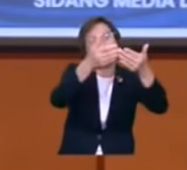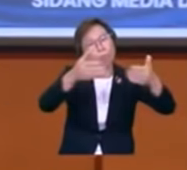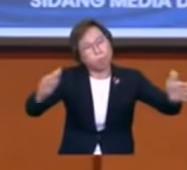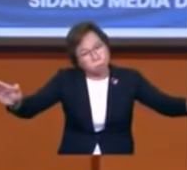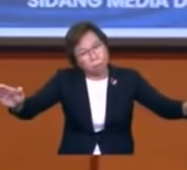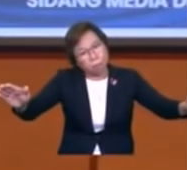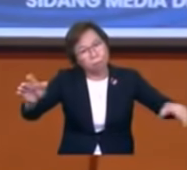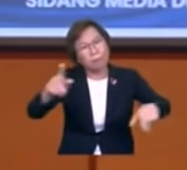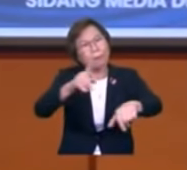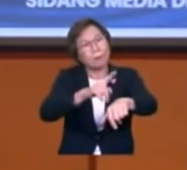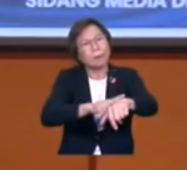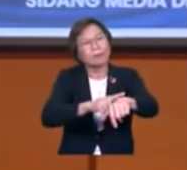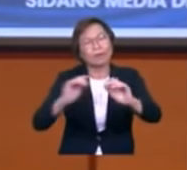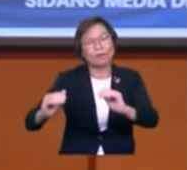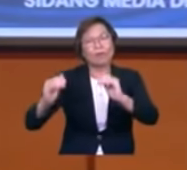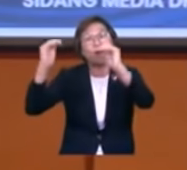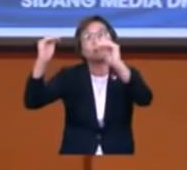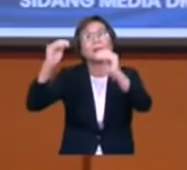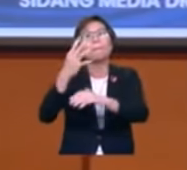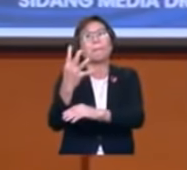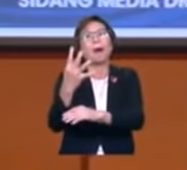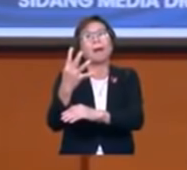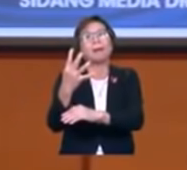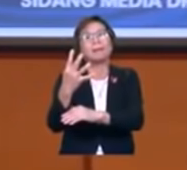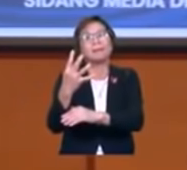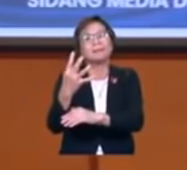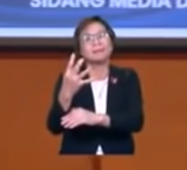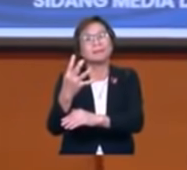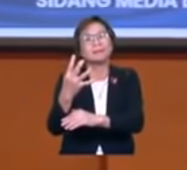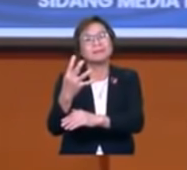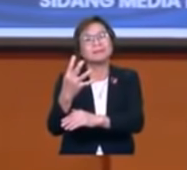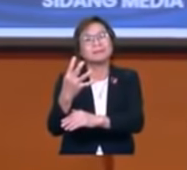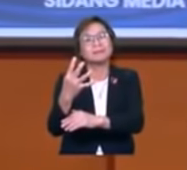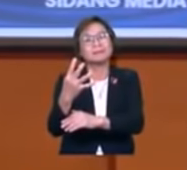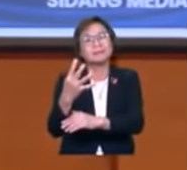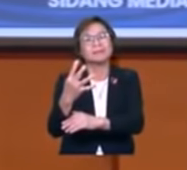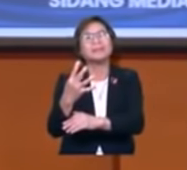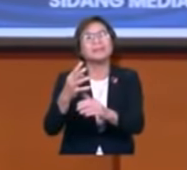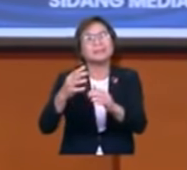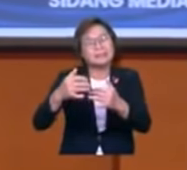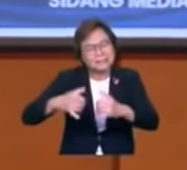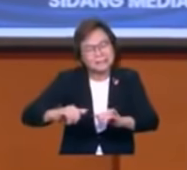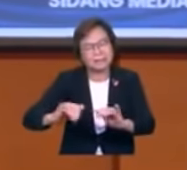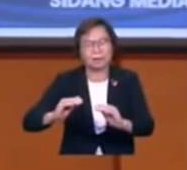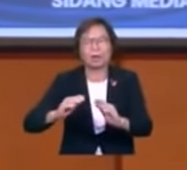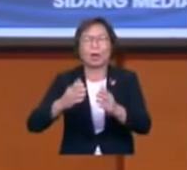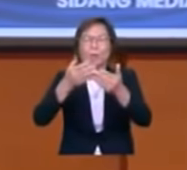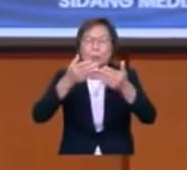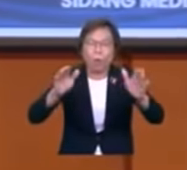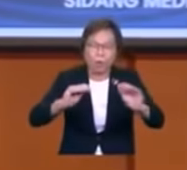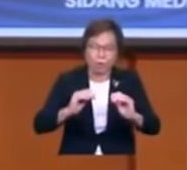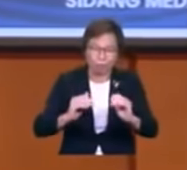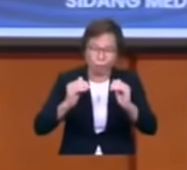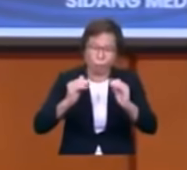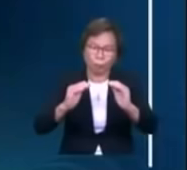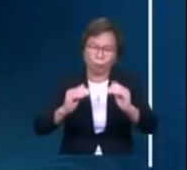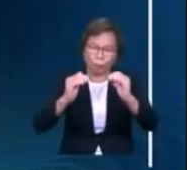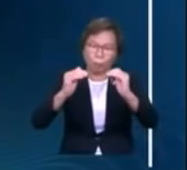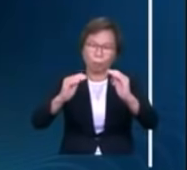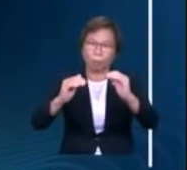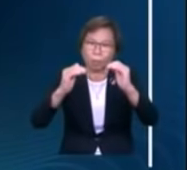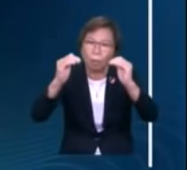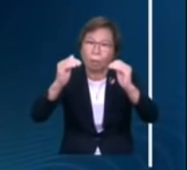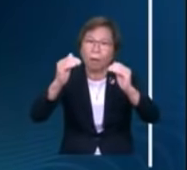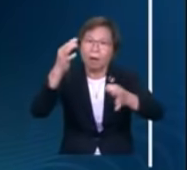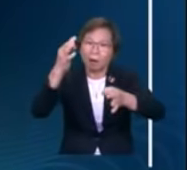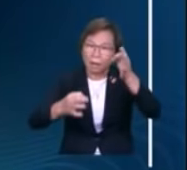dibuka dalam fase keempat ini masih secara berperingkat buka secara berperingkat jadi